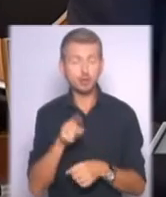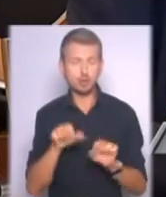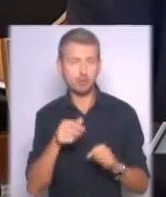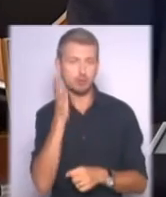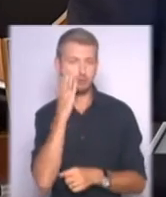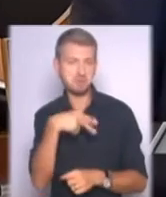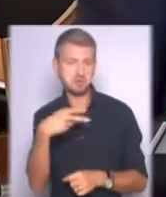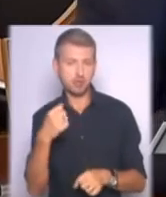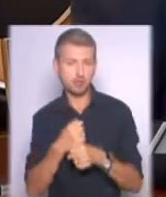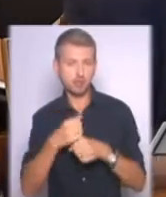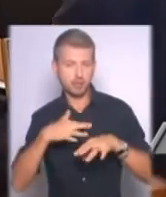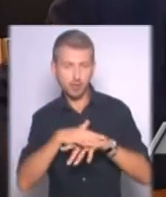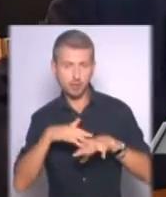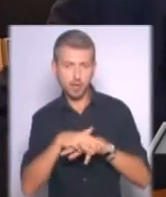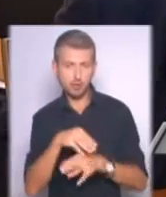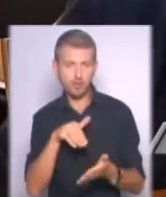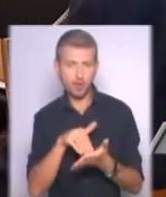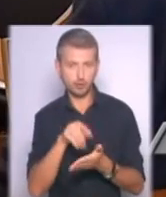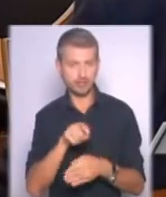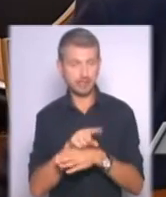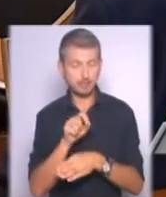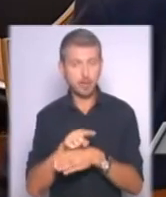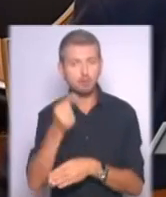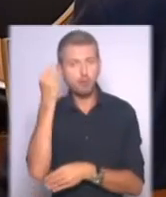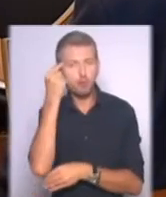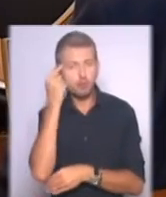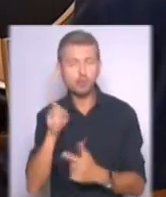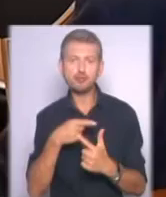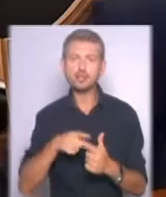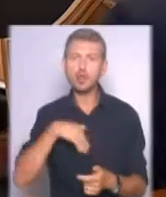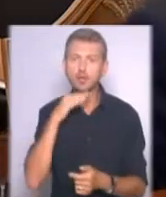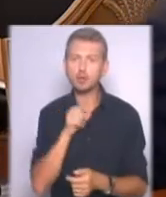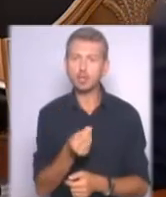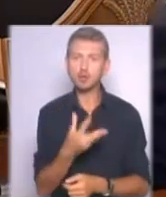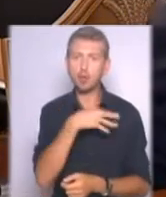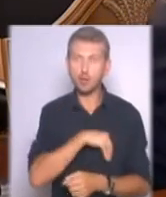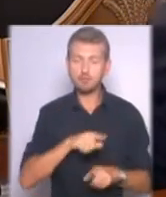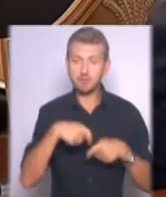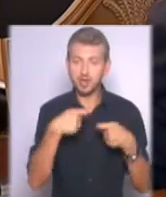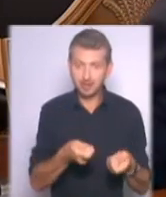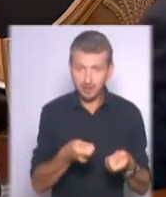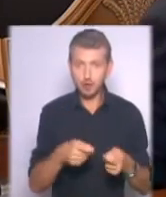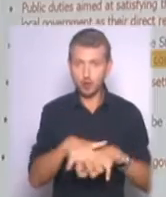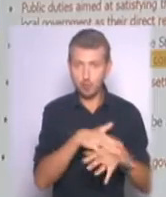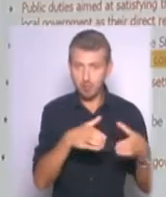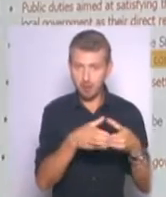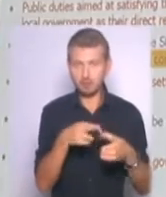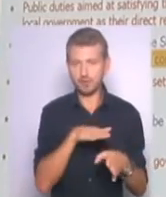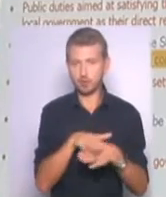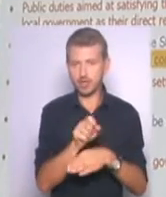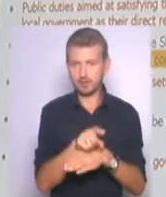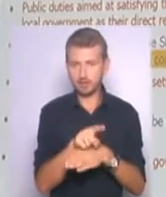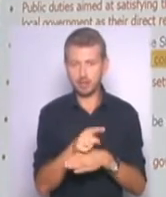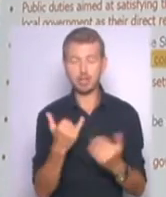приблизно зробити калькуляцію вартості цих завдань і подумати про те, чи достатньо тих доходів передали громадам для виконання завдань. Нині